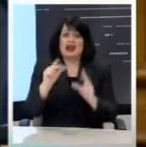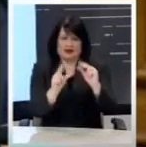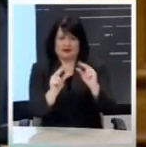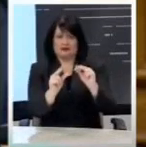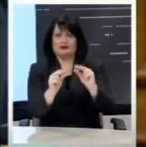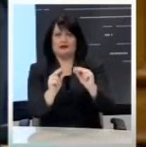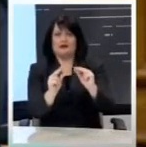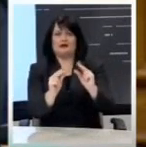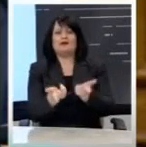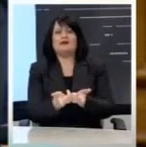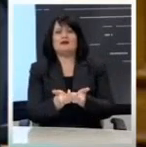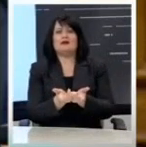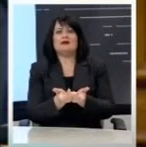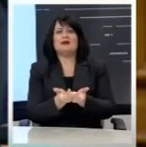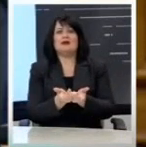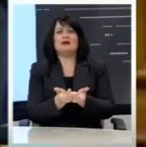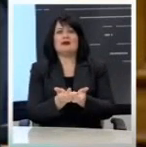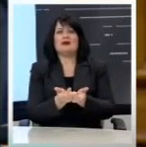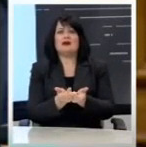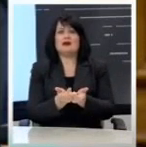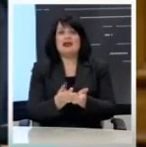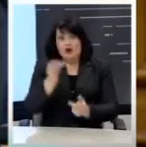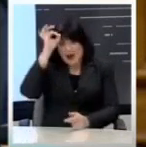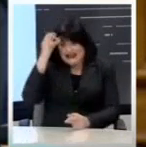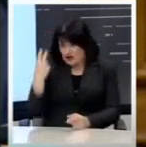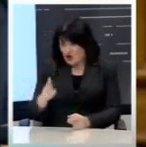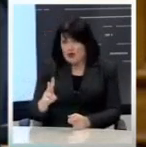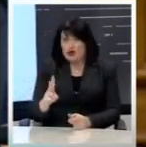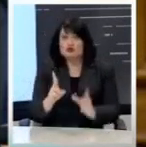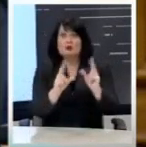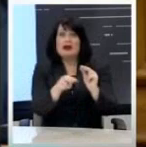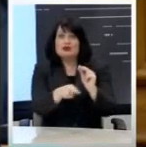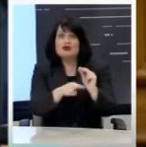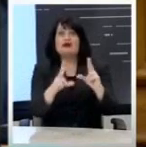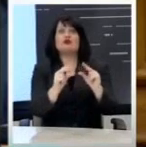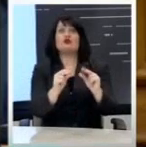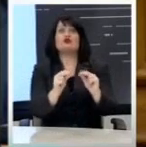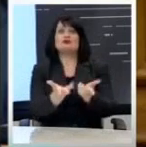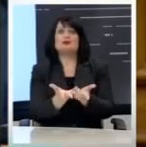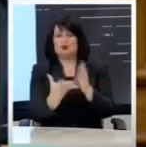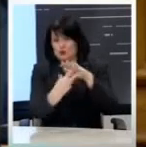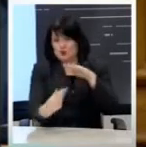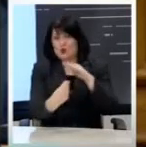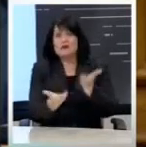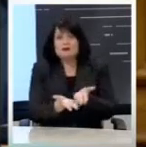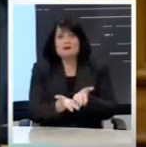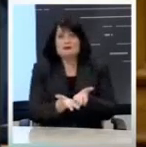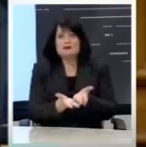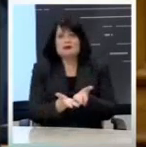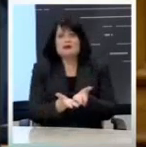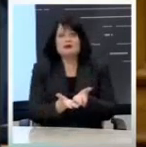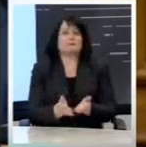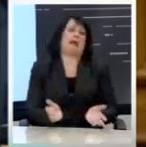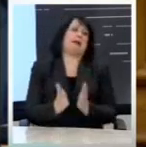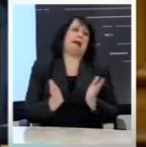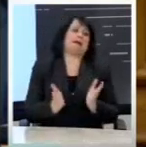αυτός και ο έμπιστος του φρουρός με τους κακοποιούς. Και δεν είναι μόνο, αλλά θα έλεγε κανείς ότι